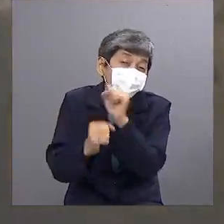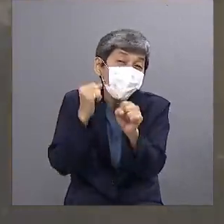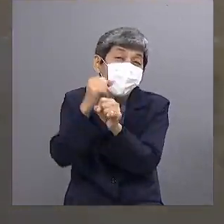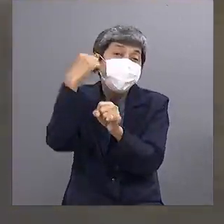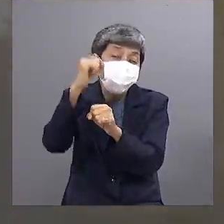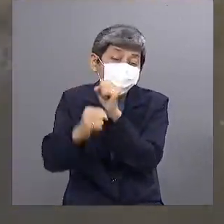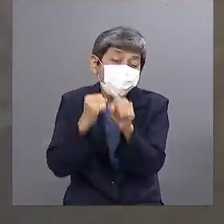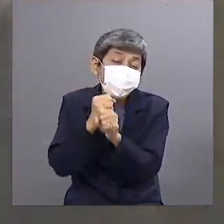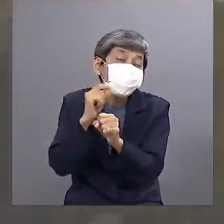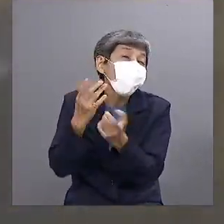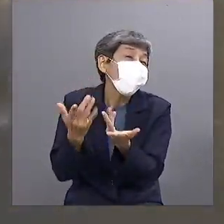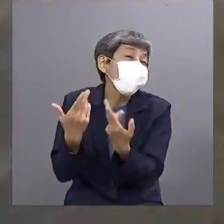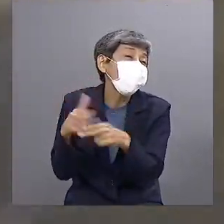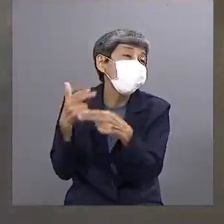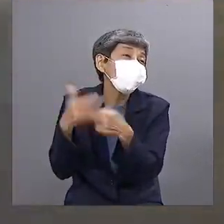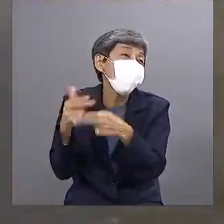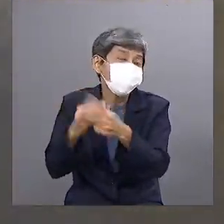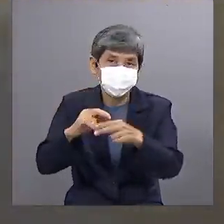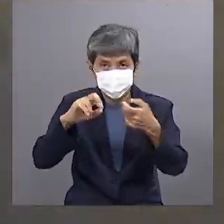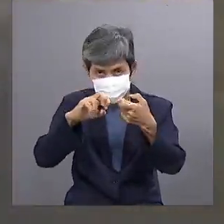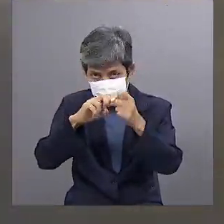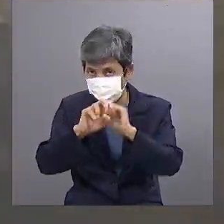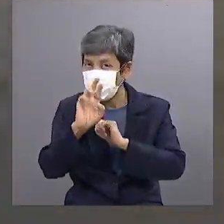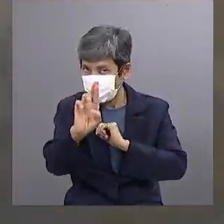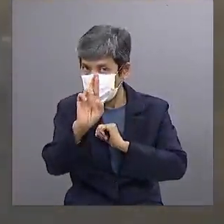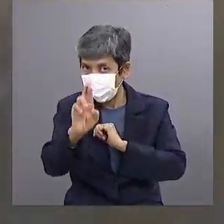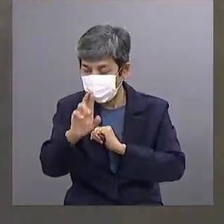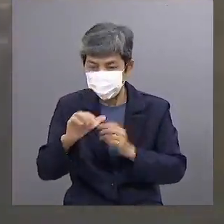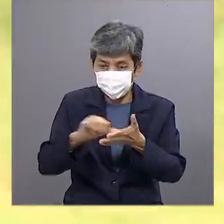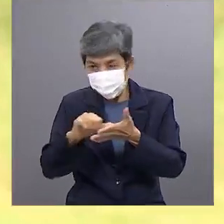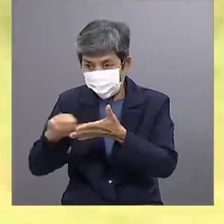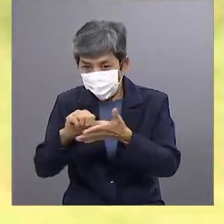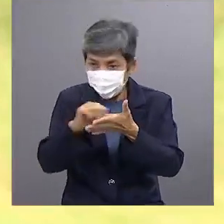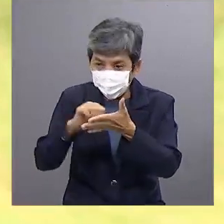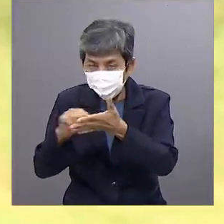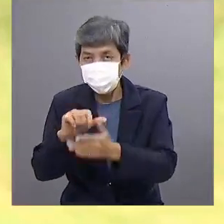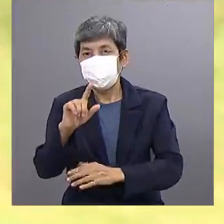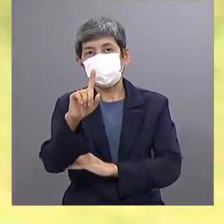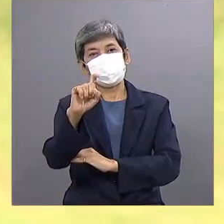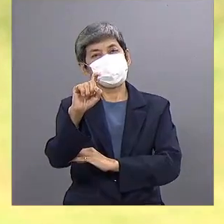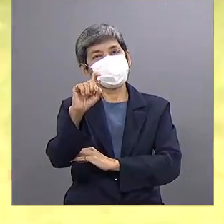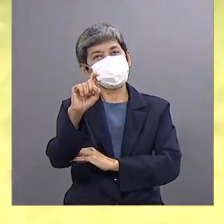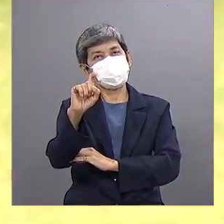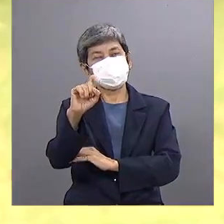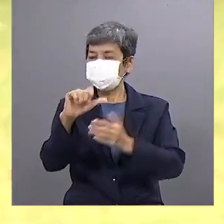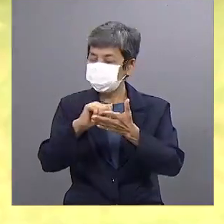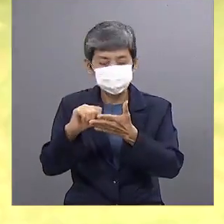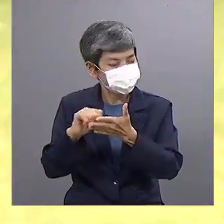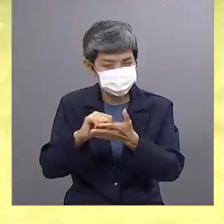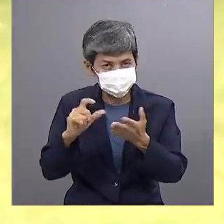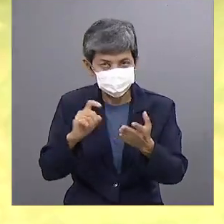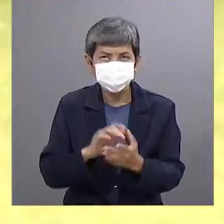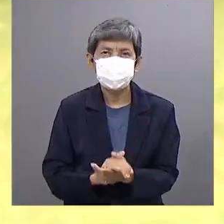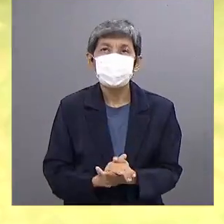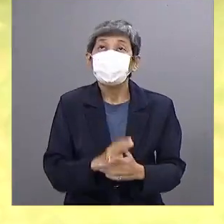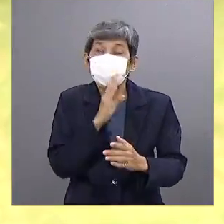มันจะปัญหามันจะหนักแล้วเวลาไปแก้ตรงนั้นเราจะหาทางออกทางเลือกมันจะเหลือน้อยลงแต่ว่าถ้าที่สังเก